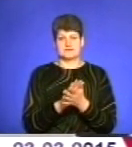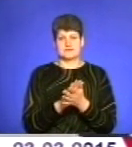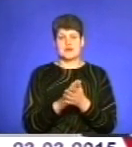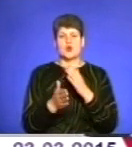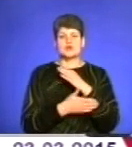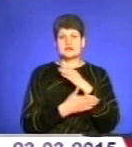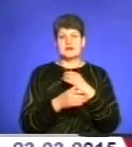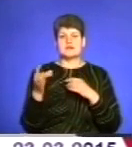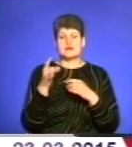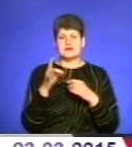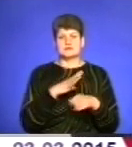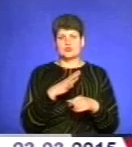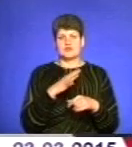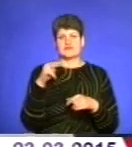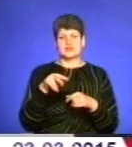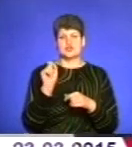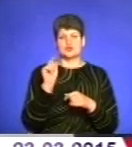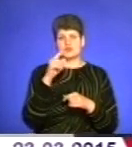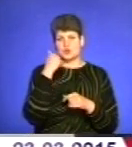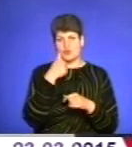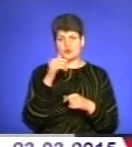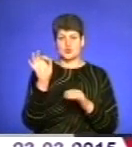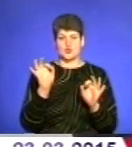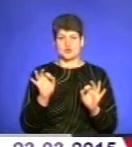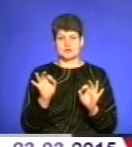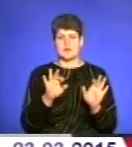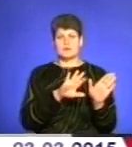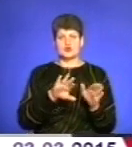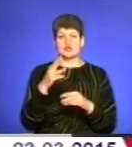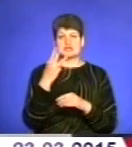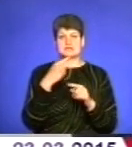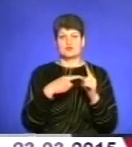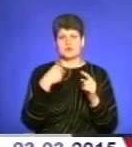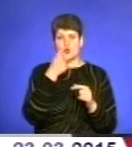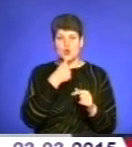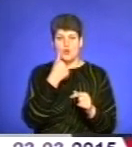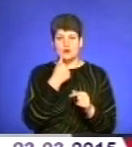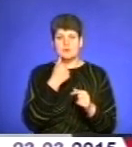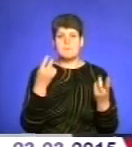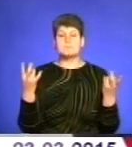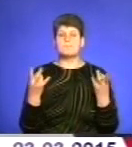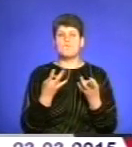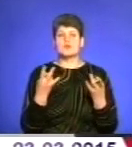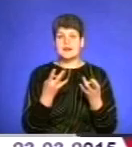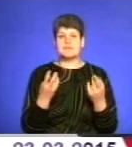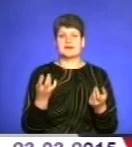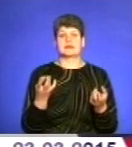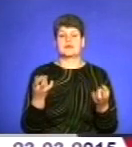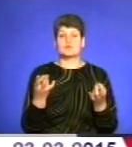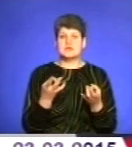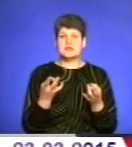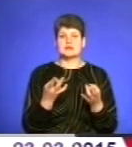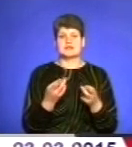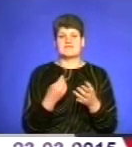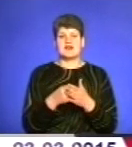раз вона коригувалась восени 2011 року. Пройшло 3,5 роки. Потреба і необхідність